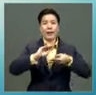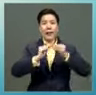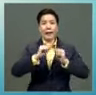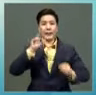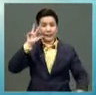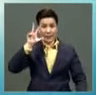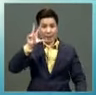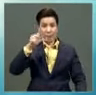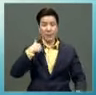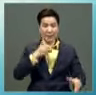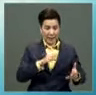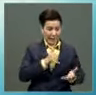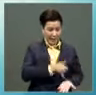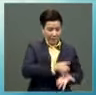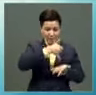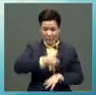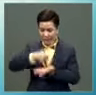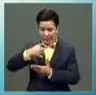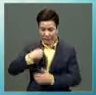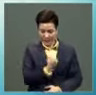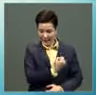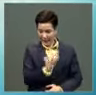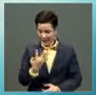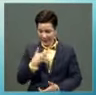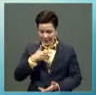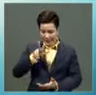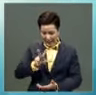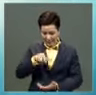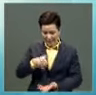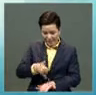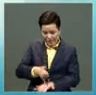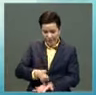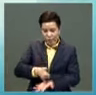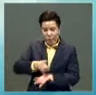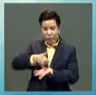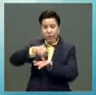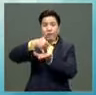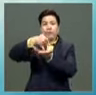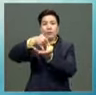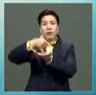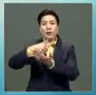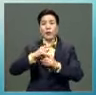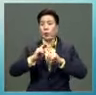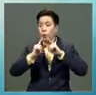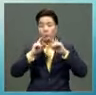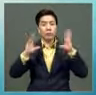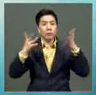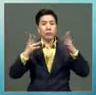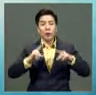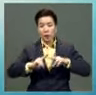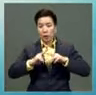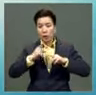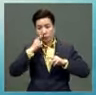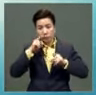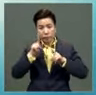ทั้งหมดมี4ตัวนะครับขึ้นหมายเลข3ไม่ได้พูดคุยหรือใช้ลิฟต์ส่วนตัว